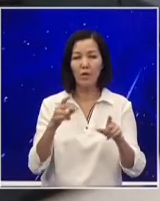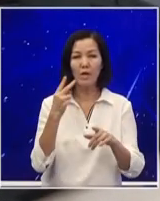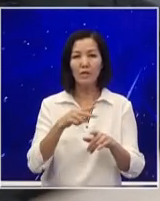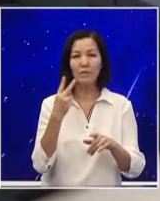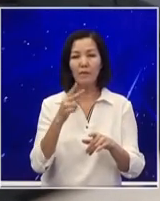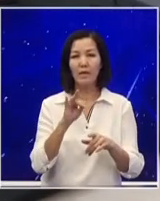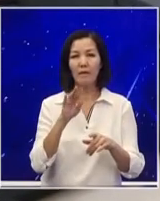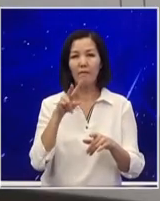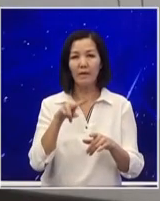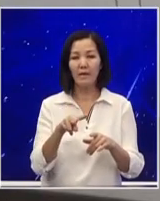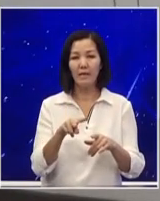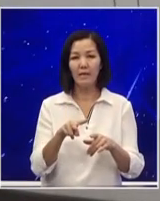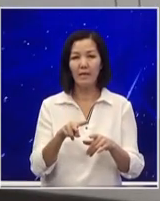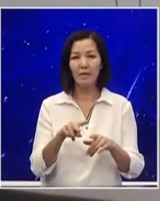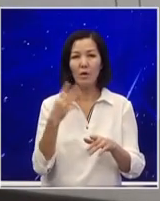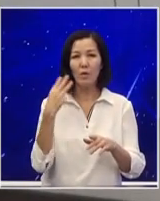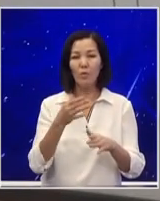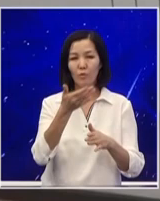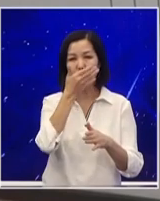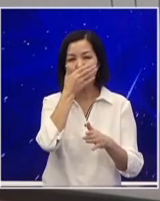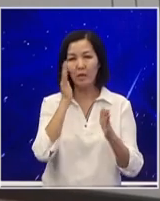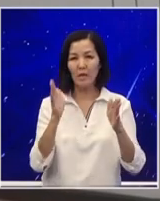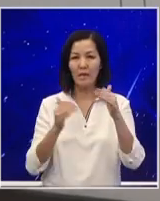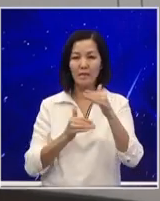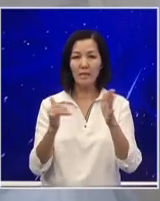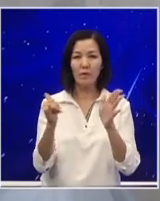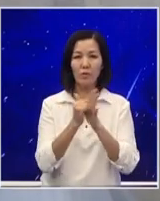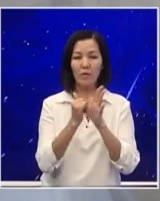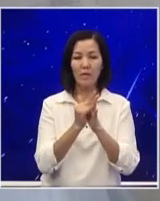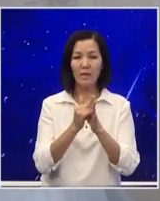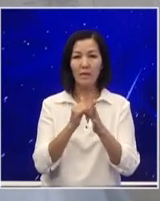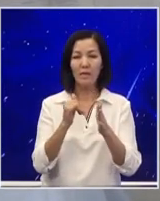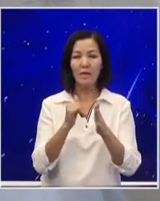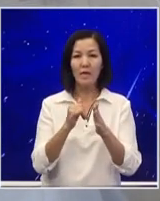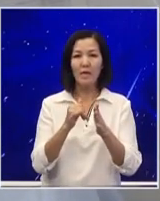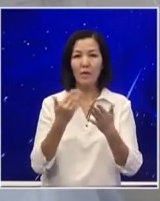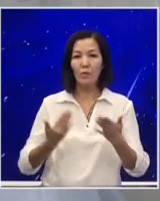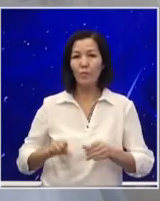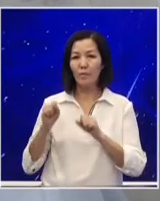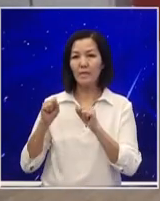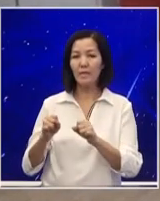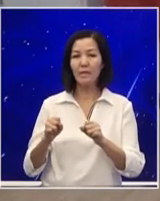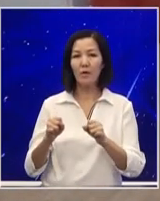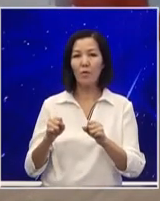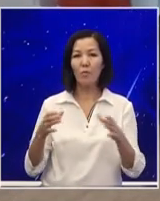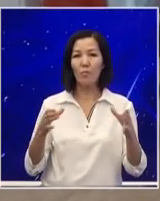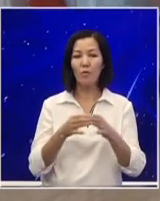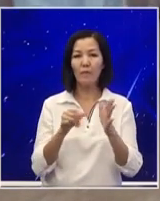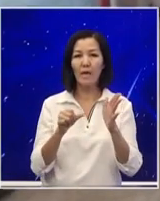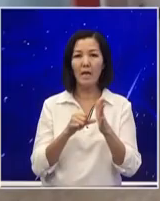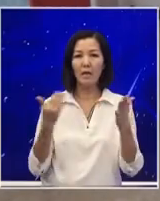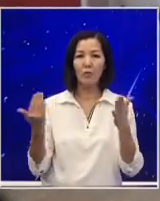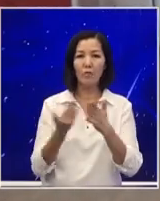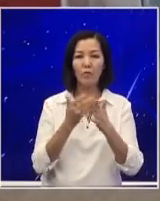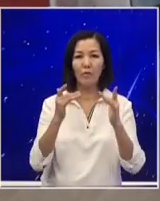22 ИВЛ және 30 оттегі концентранттық аппараты бар. Аурухананың жансақтау бөліміне 6 бірдей жаңаша үлгідегі